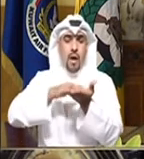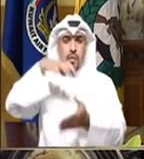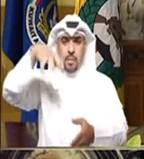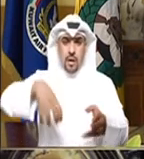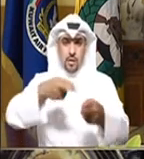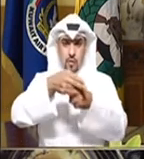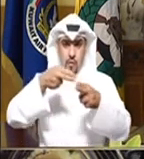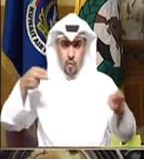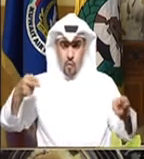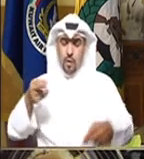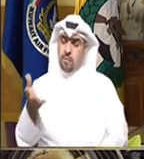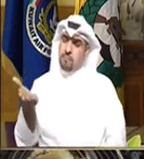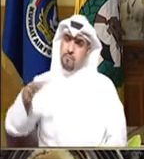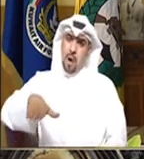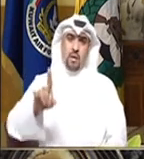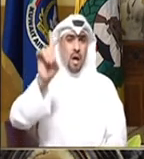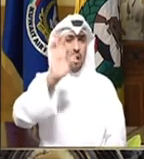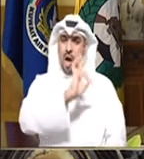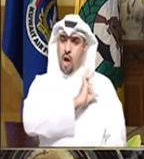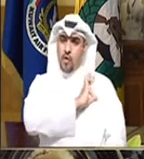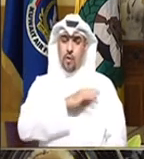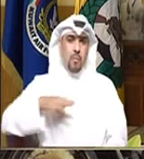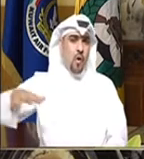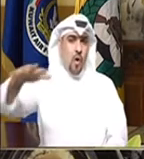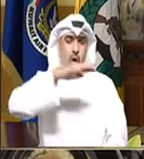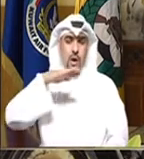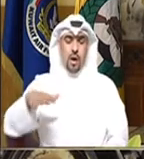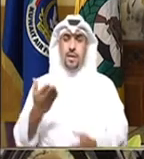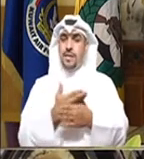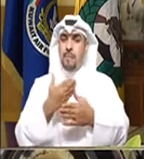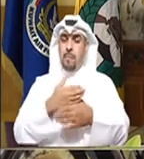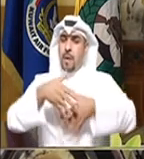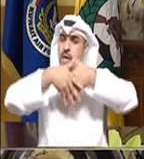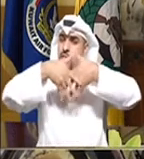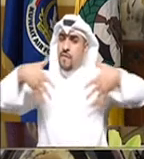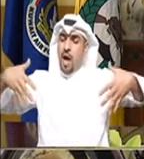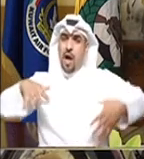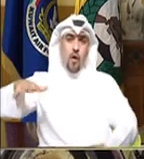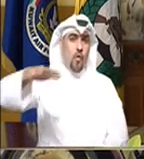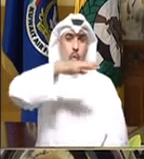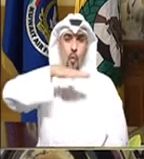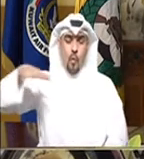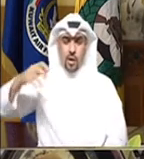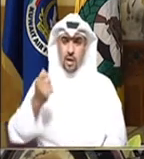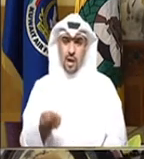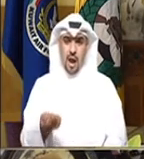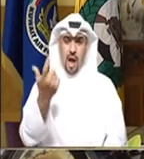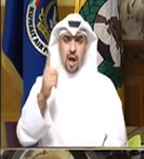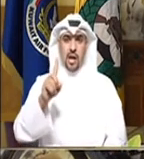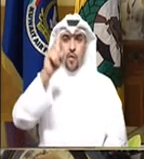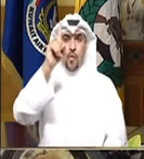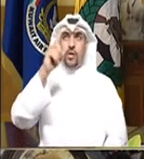الزكية دفاعا عن الوطن العزيز والذود عنه، وينزلهم منازل